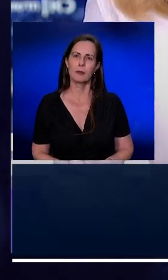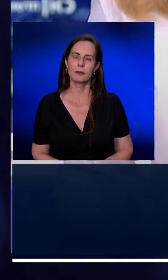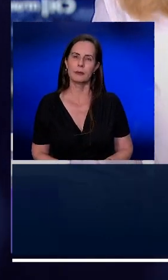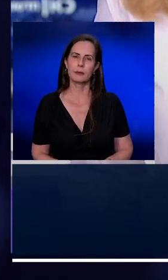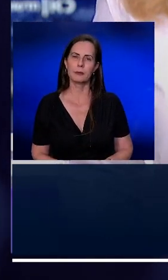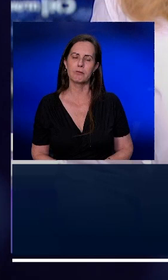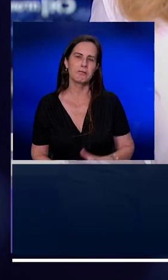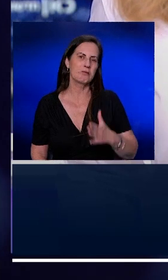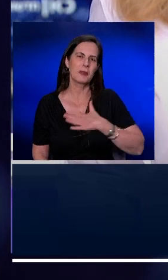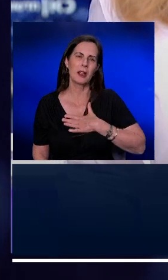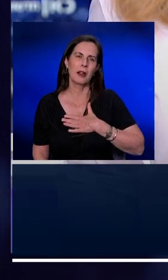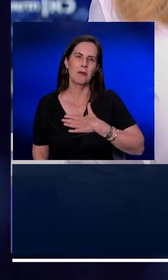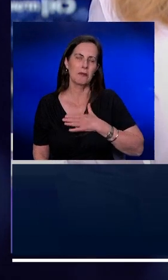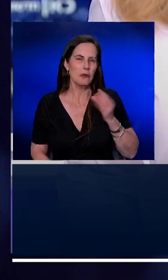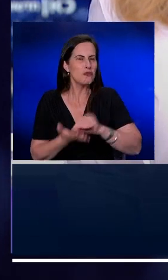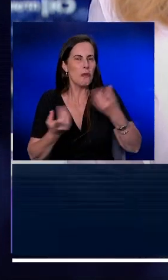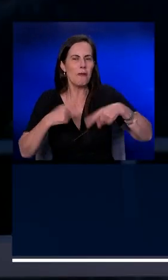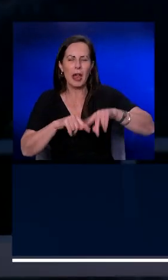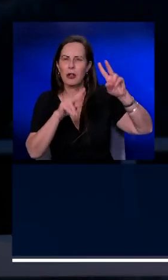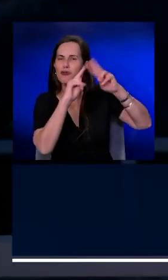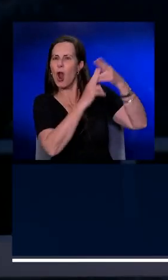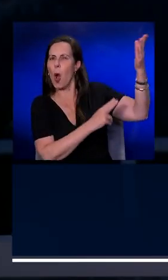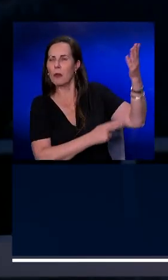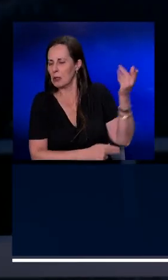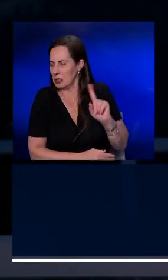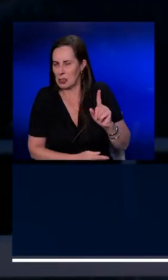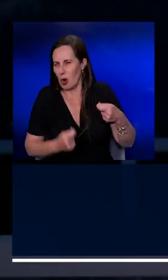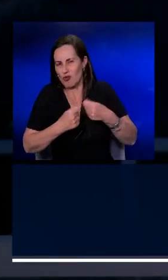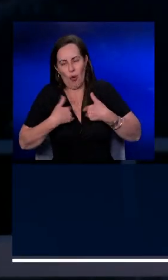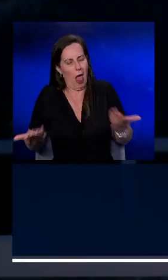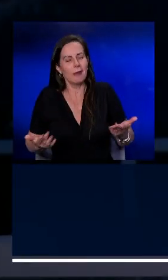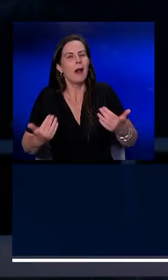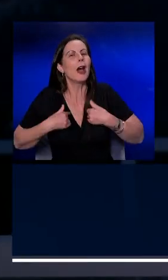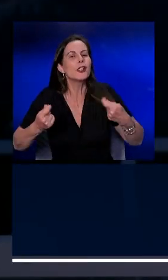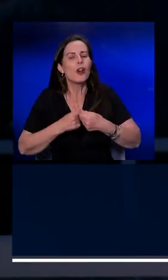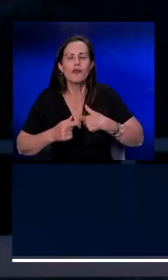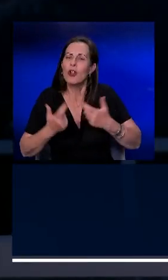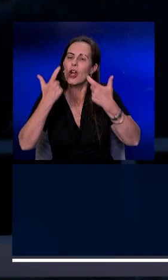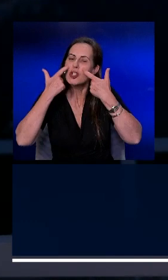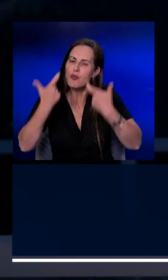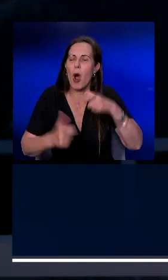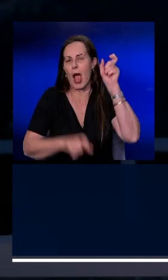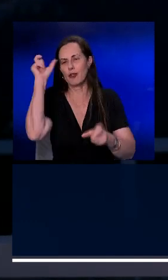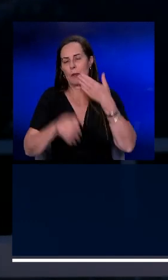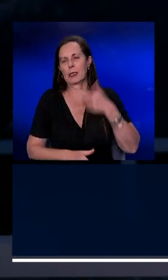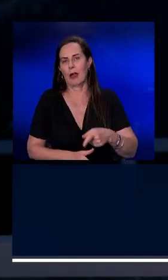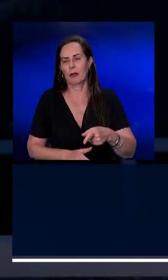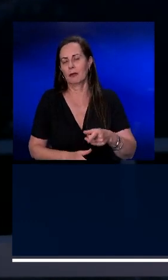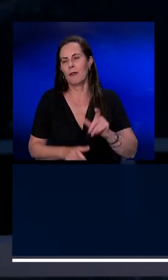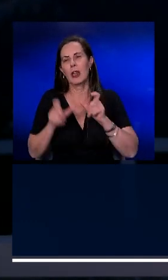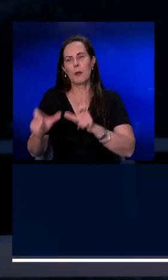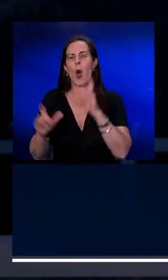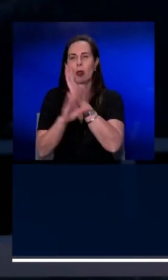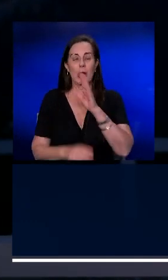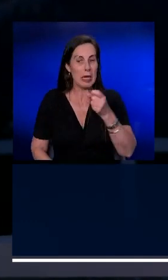אני לא יודע למה צריך ועדת חקירה, זה לא תחום ענייני. תחום ענייני זה להגן על אזרחי מדינת ישראל כנגד טרור. אם